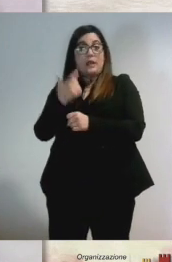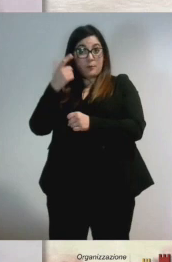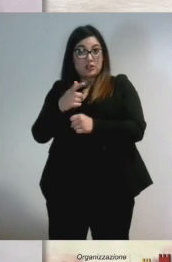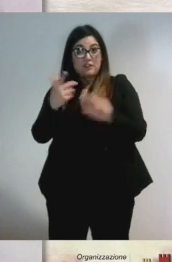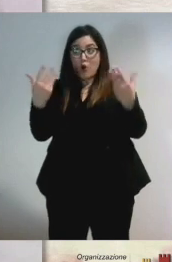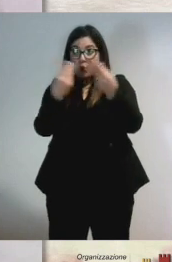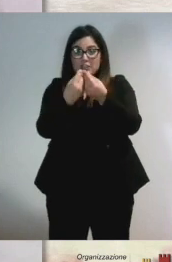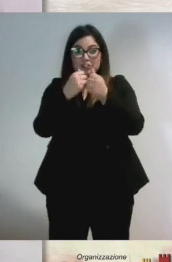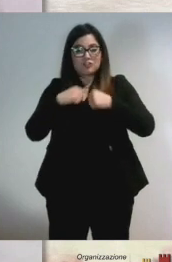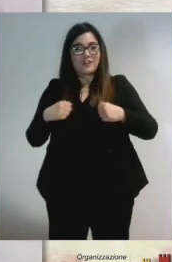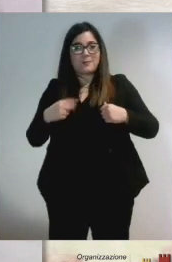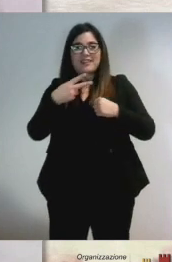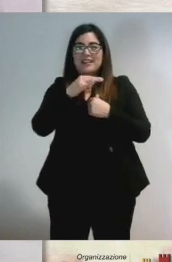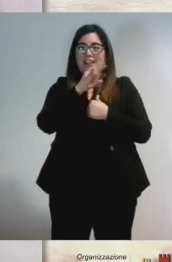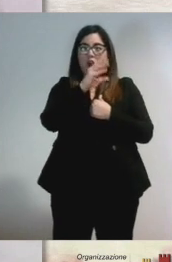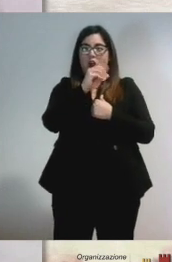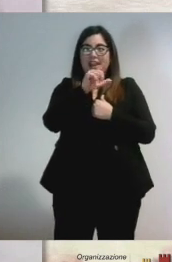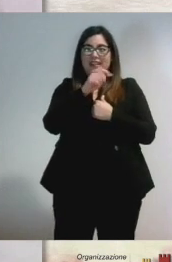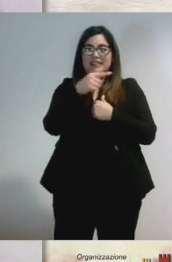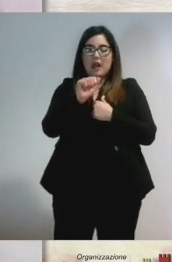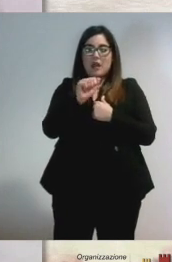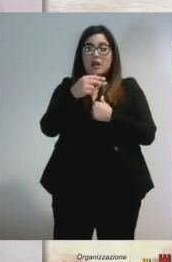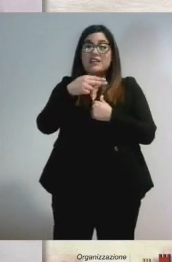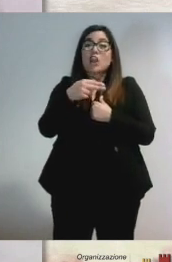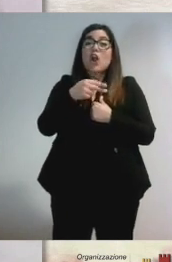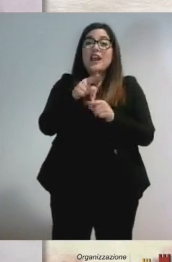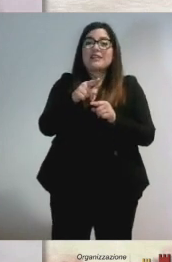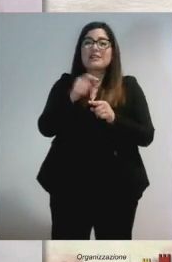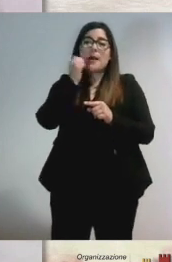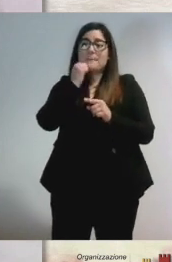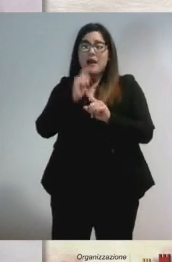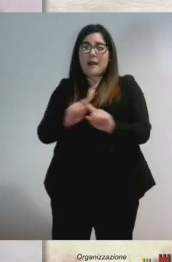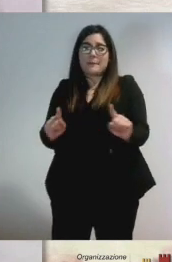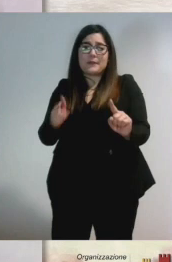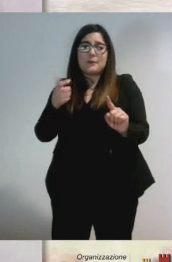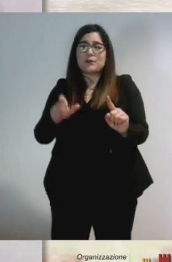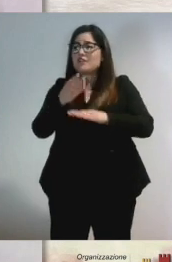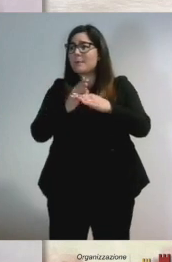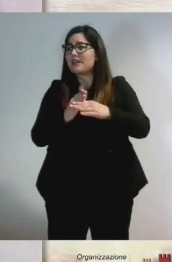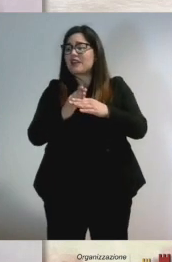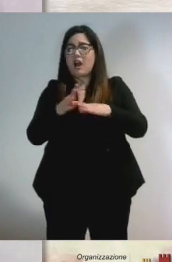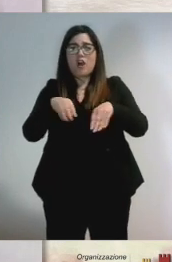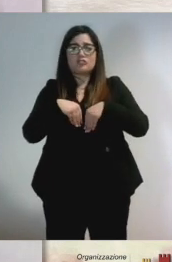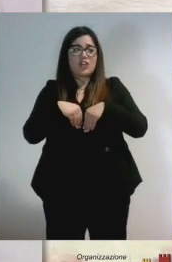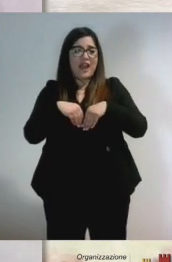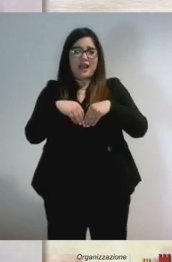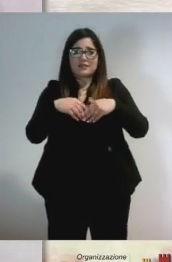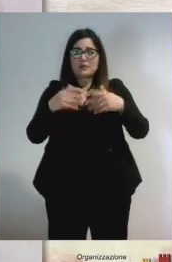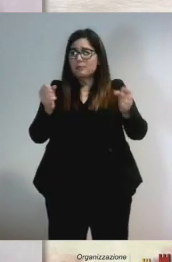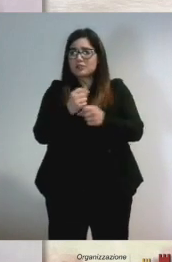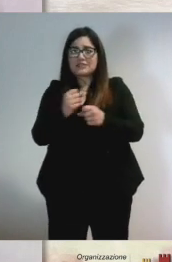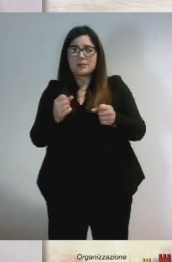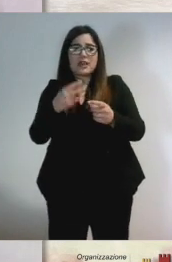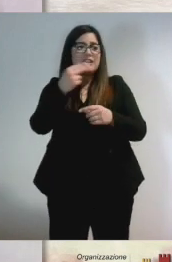Nicoletta non è la mamma e quindi non si può perdere l'altra metà dei congedi parentali Nicoletta fermata dalla macchina col bambino